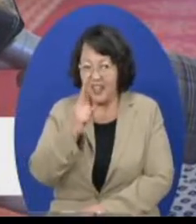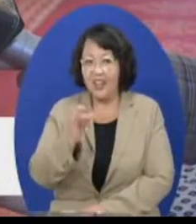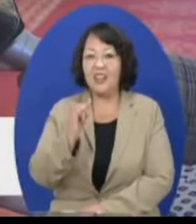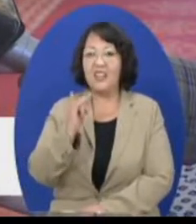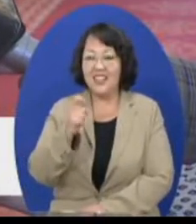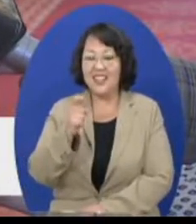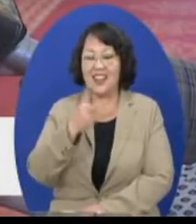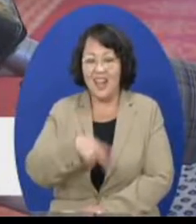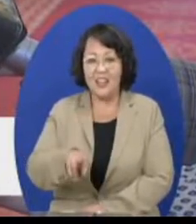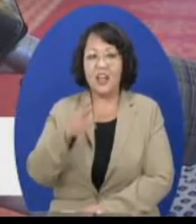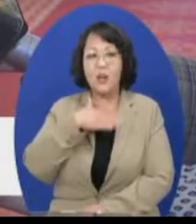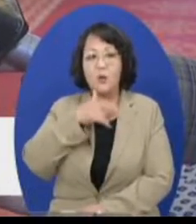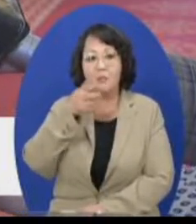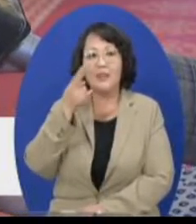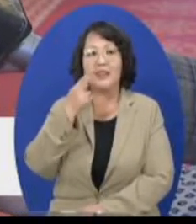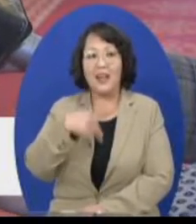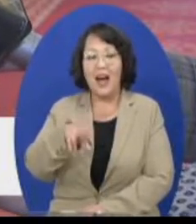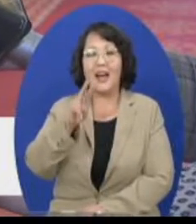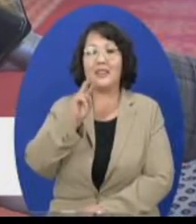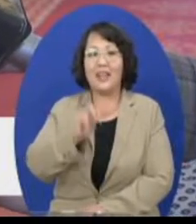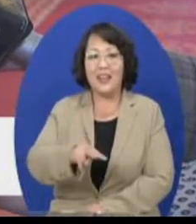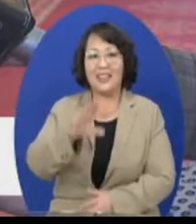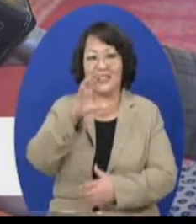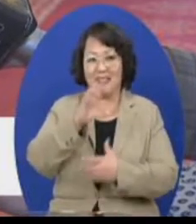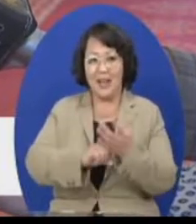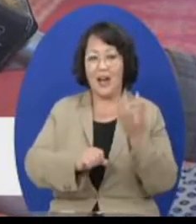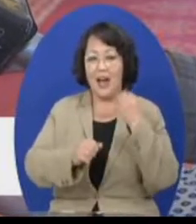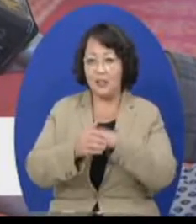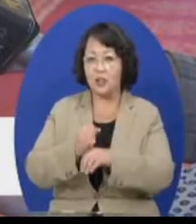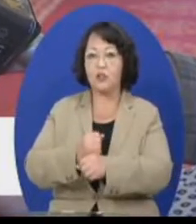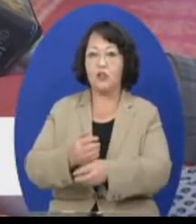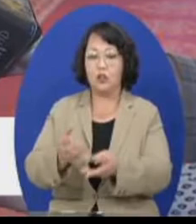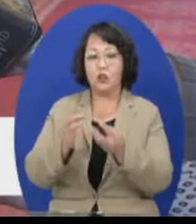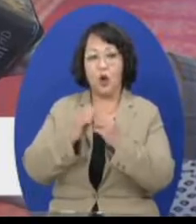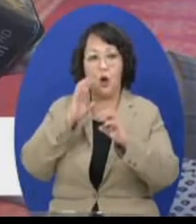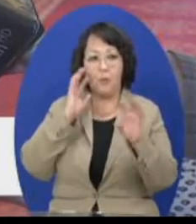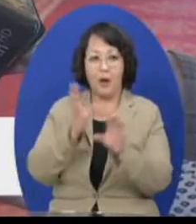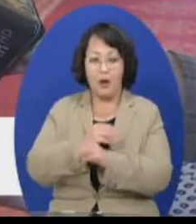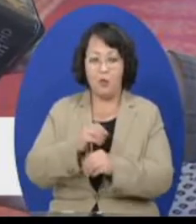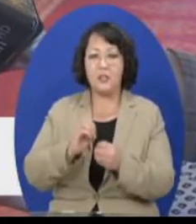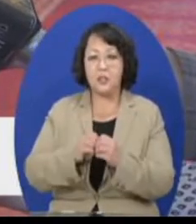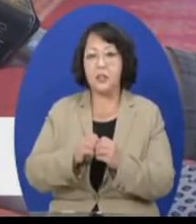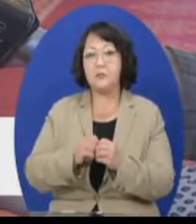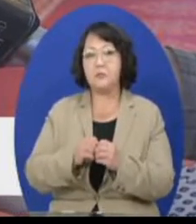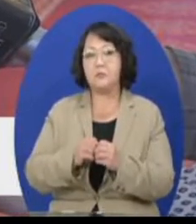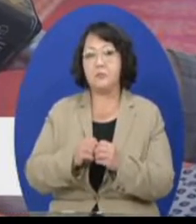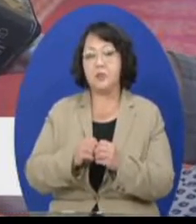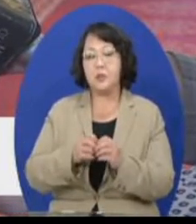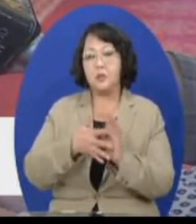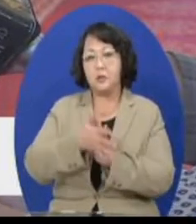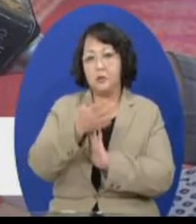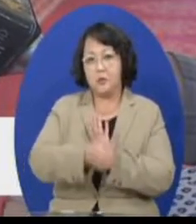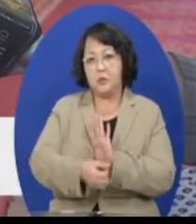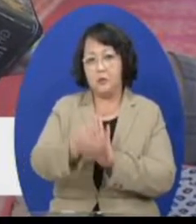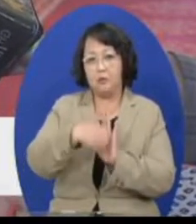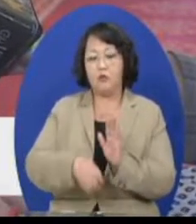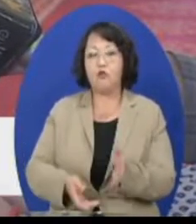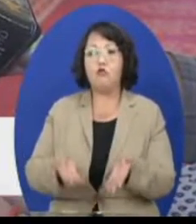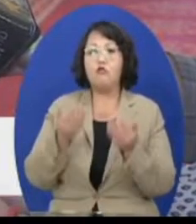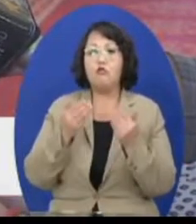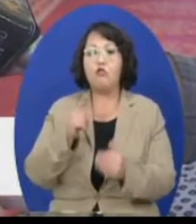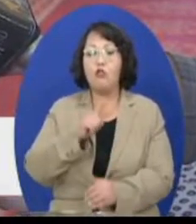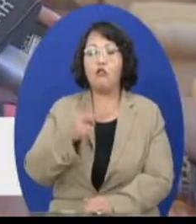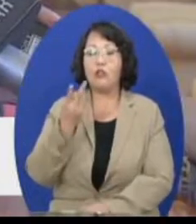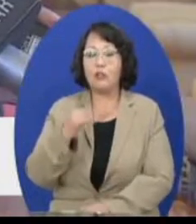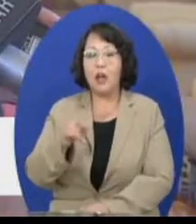мэндийн даатгалын сангаас санхүүжүүлэх асуудлууд одоо ингээд төсөв тусгатад явж байна. Энээс гадна бас ийм хөнгөлтэй юм дээр би 60